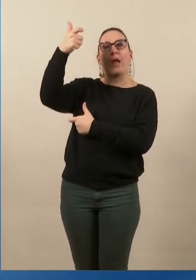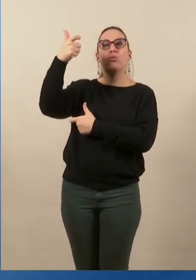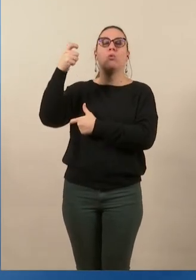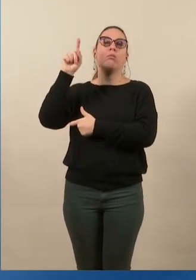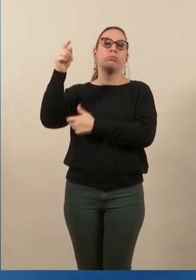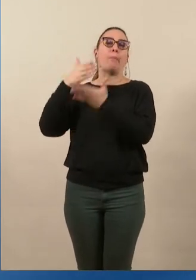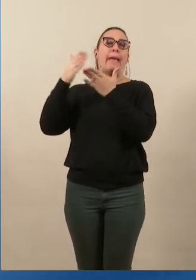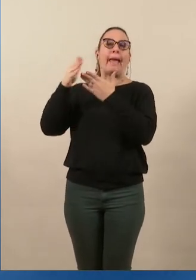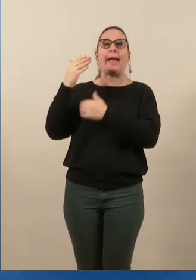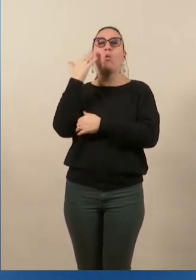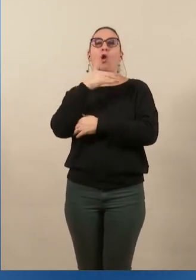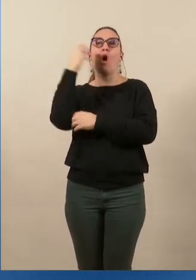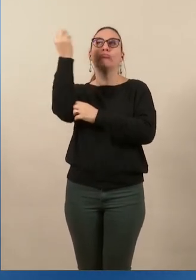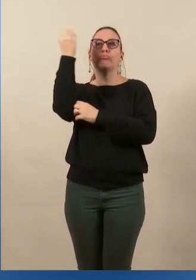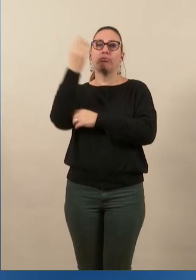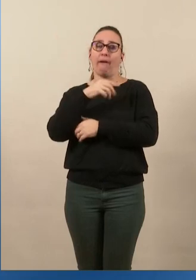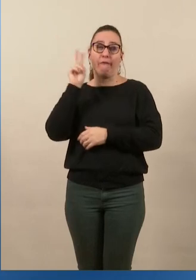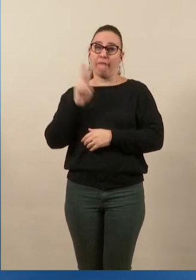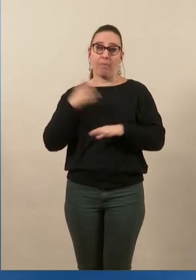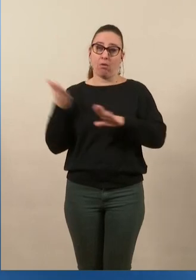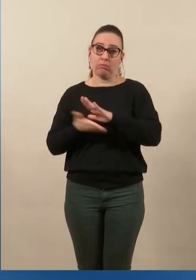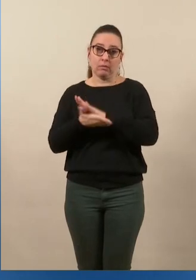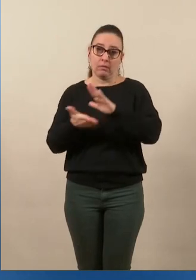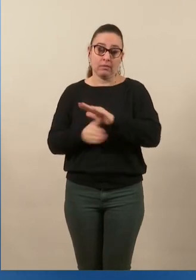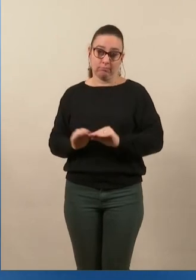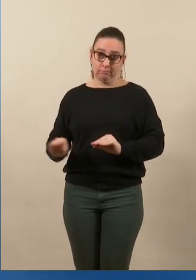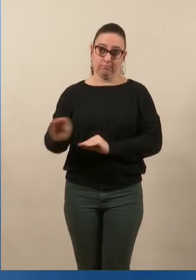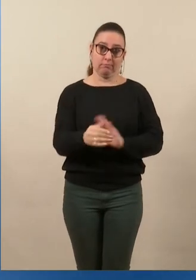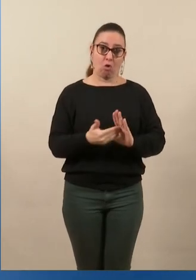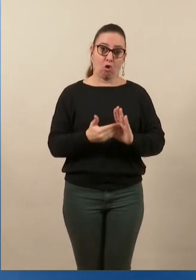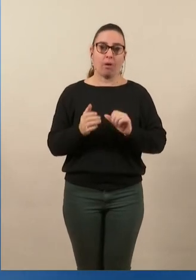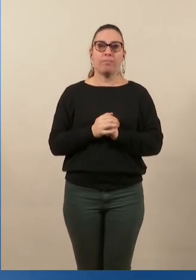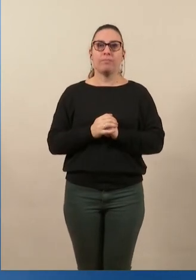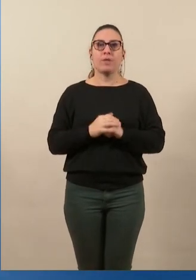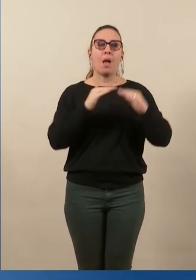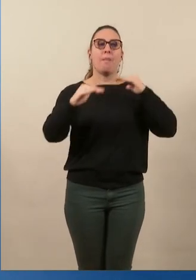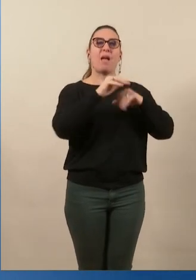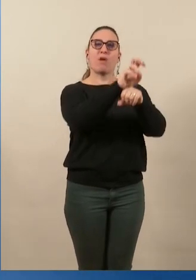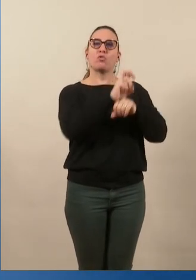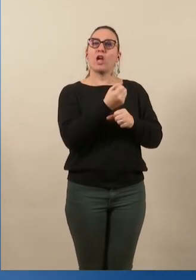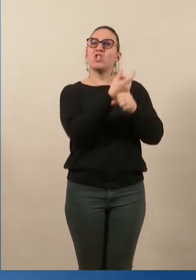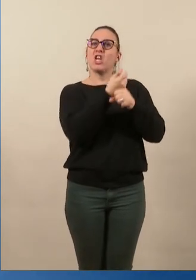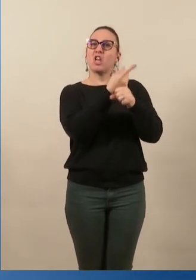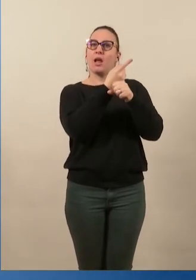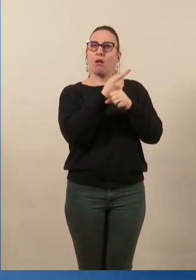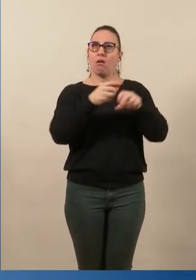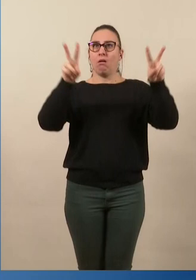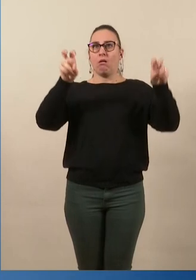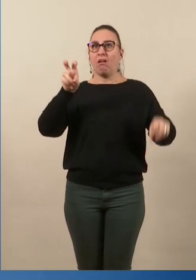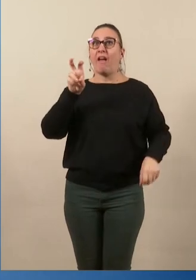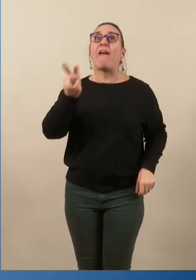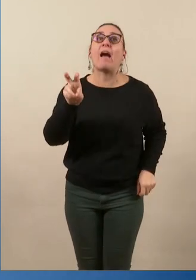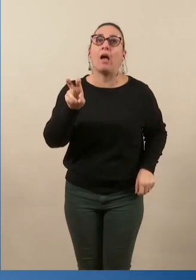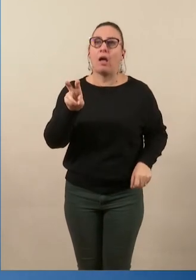fiasco cette tour Péré encore reportter la plateforme de stockage des déchets pardon mais vert pourtant